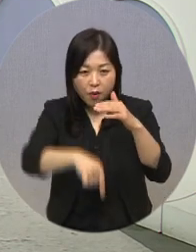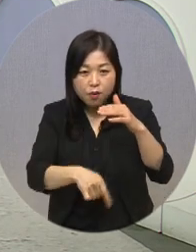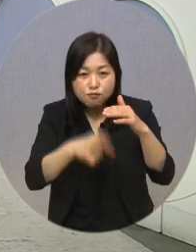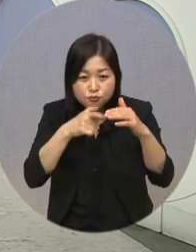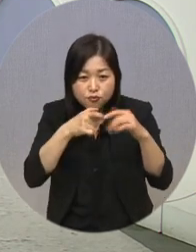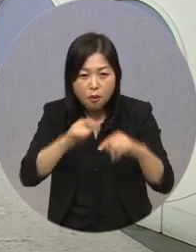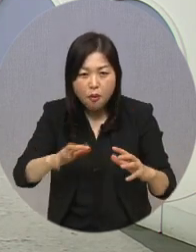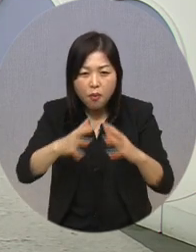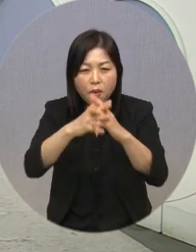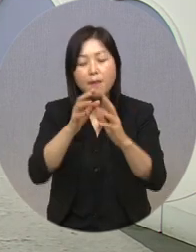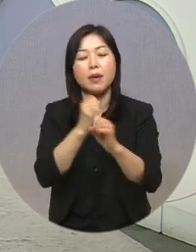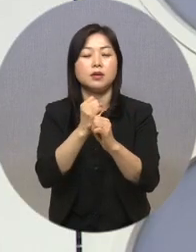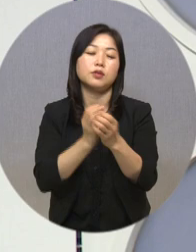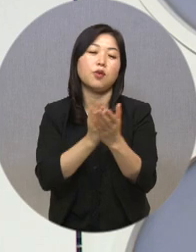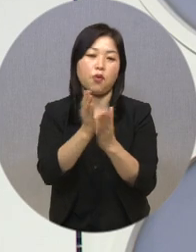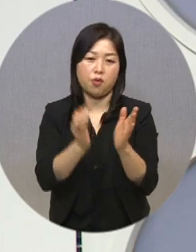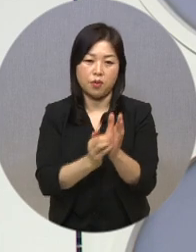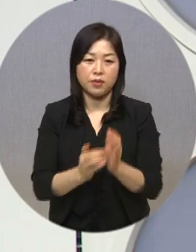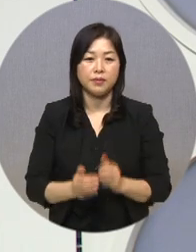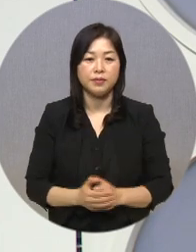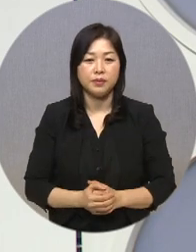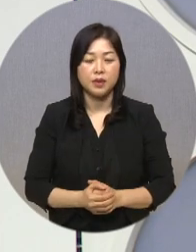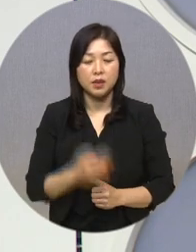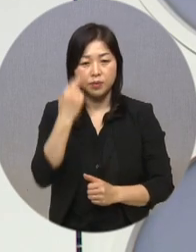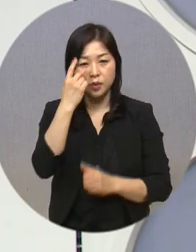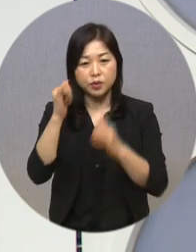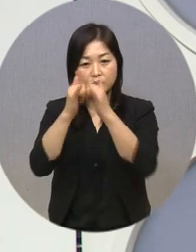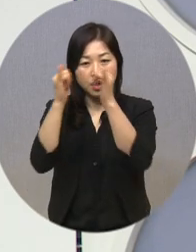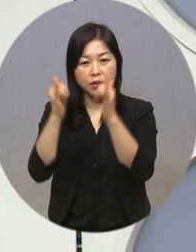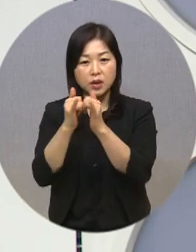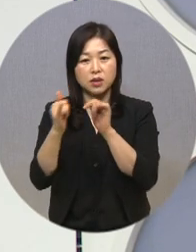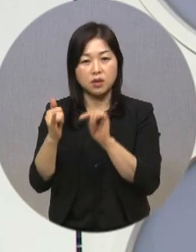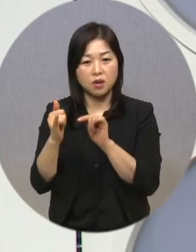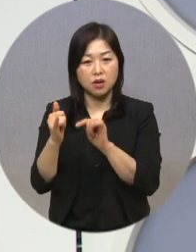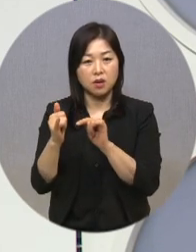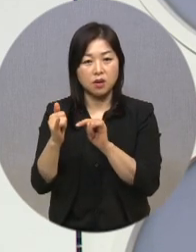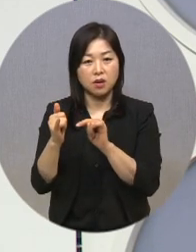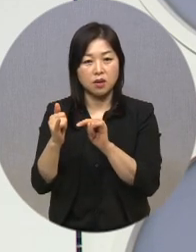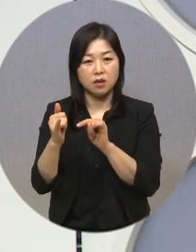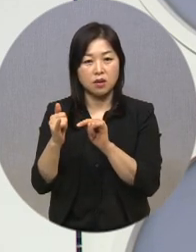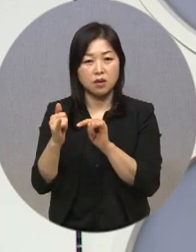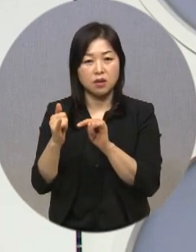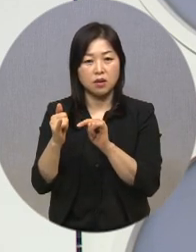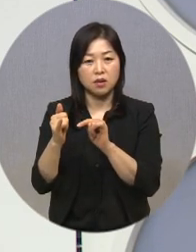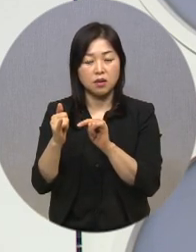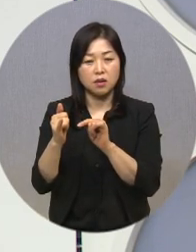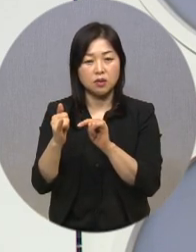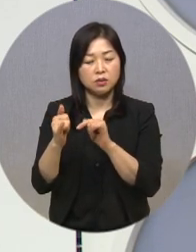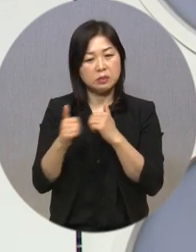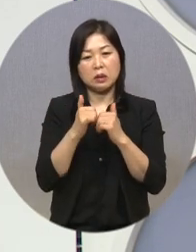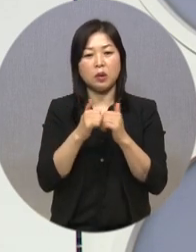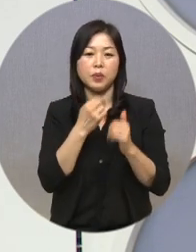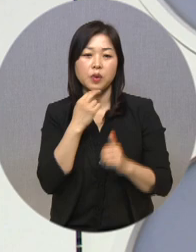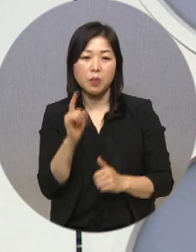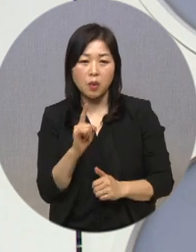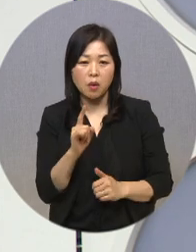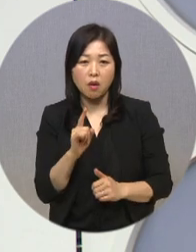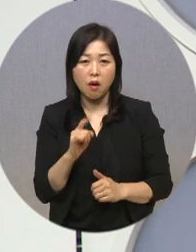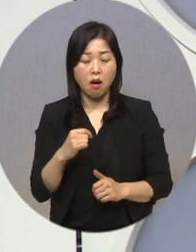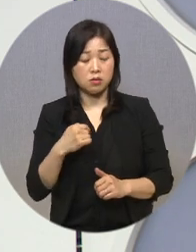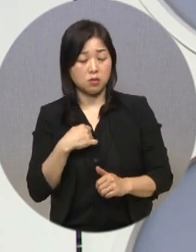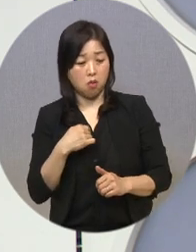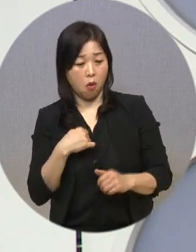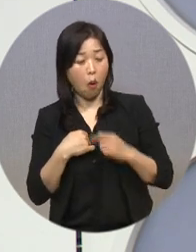개발. 예, 근데 그 저는 미국 사회에서 조금 반감이 없는 것이 저를 무척